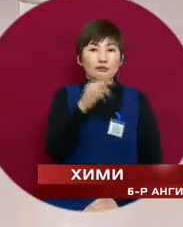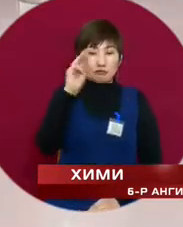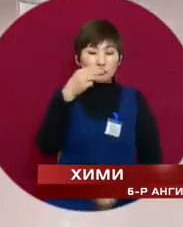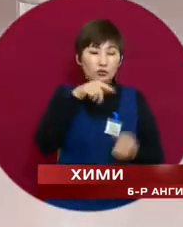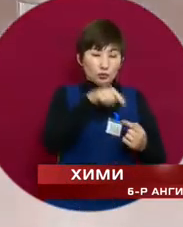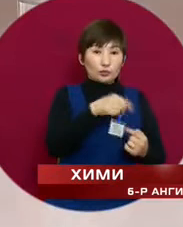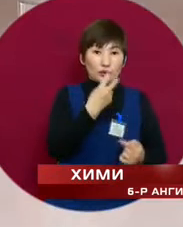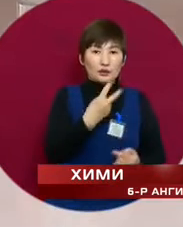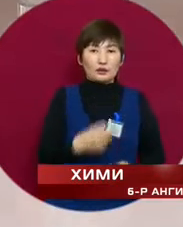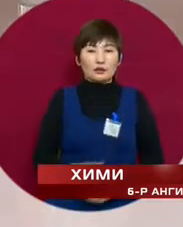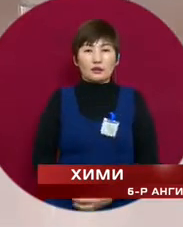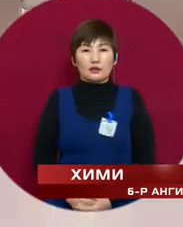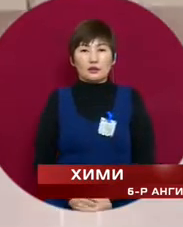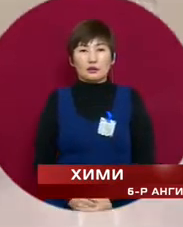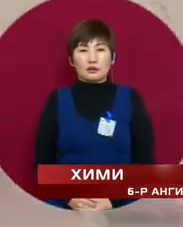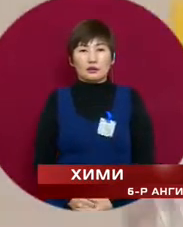үзье.